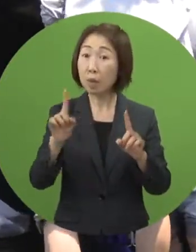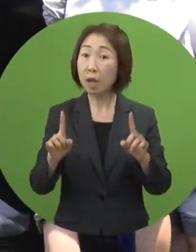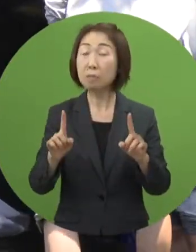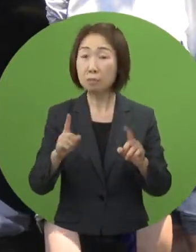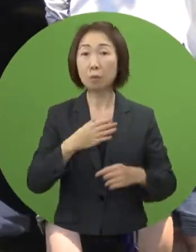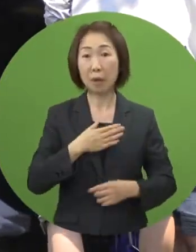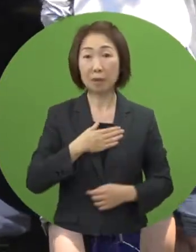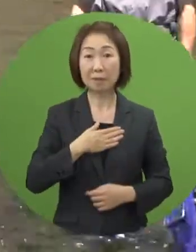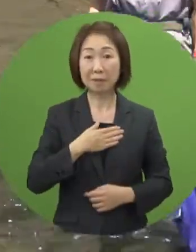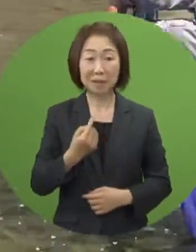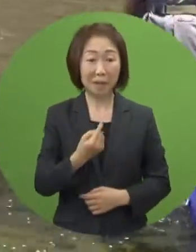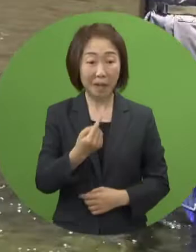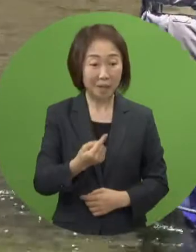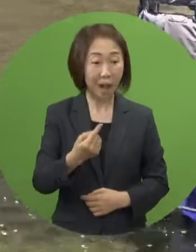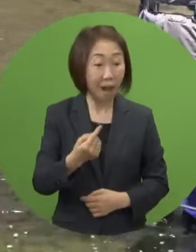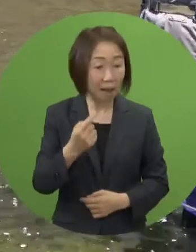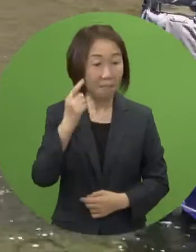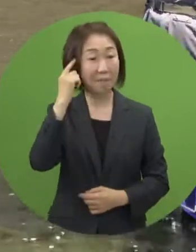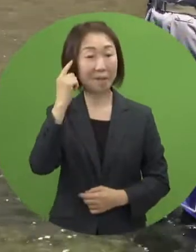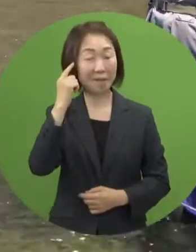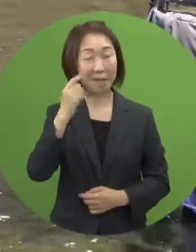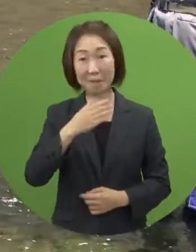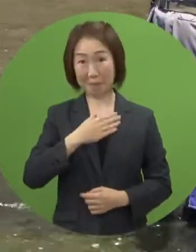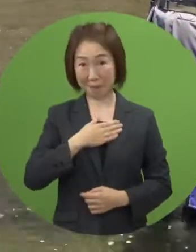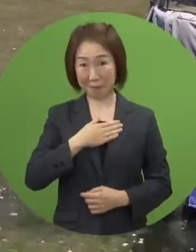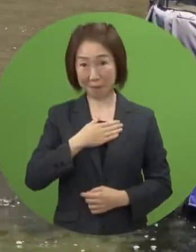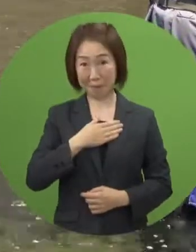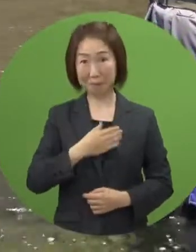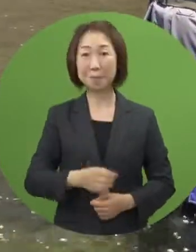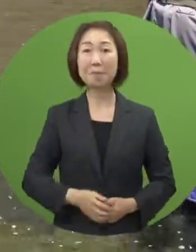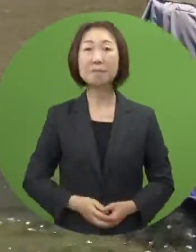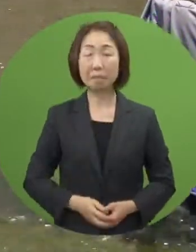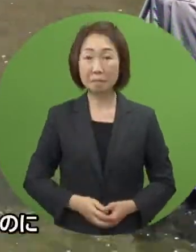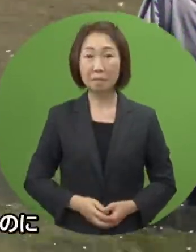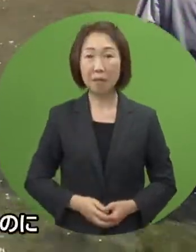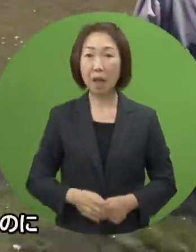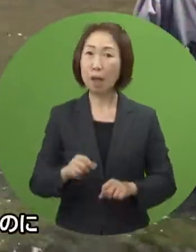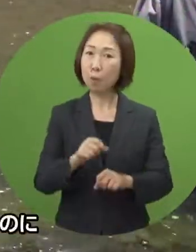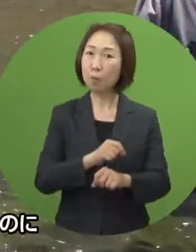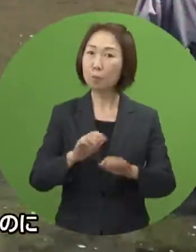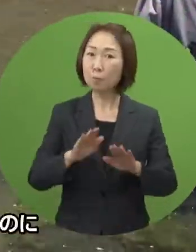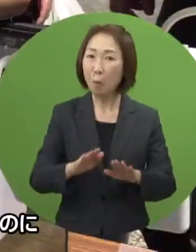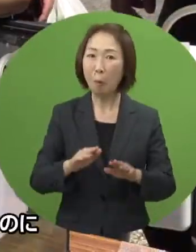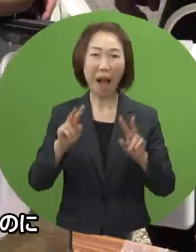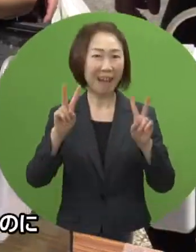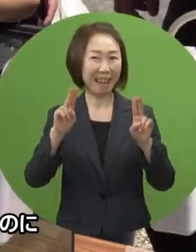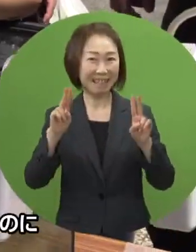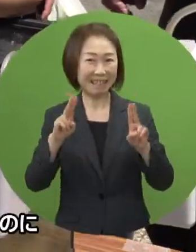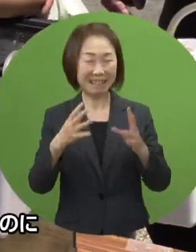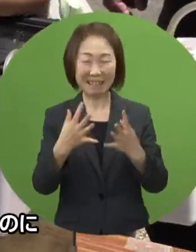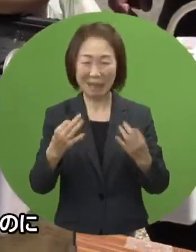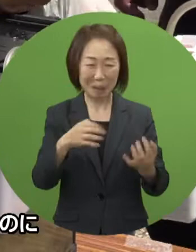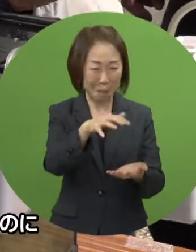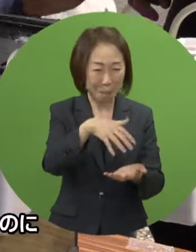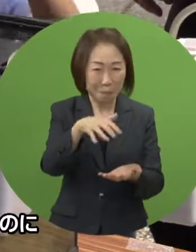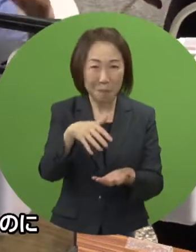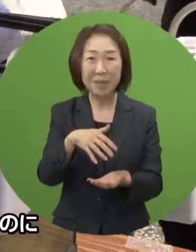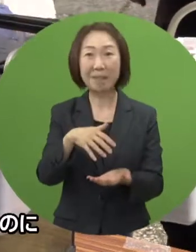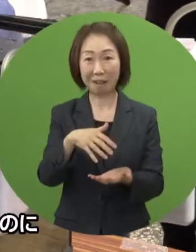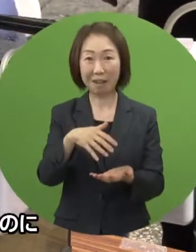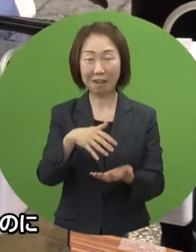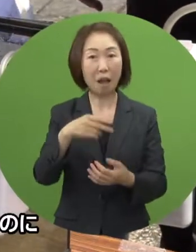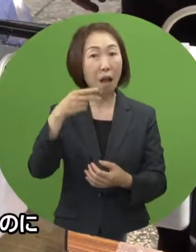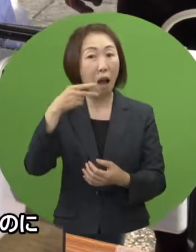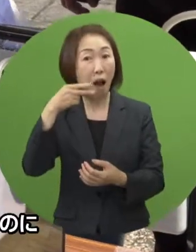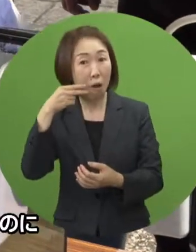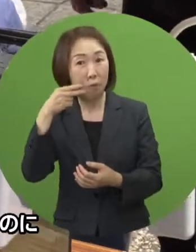し、瞬間的にも皆さん、確認することができます。特に今日、カニがいっぱい取れました。皆さ